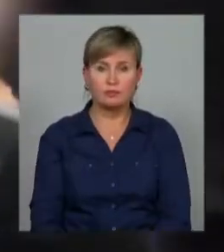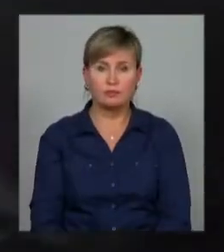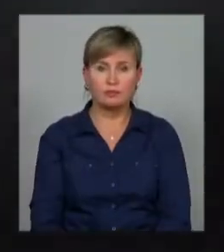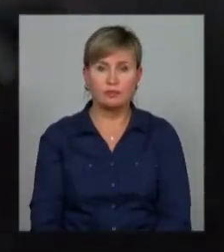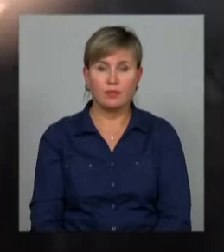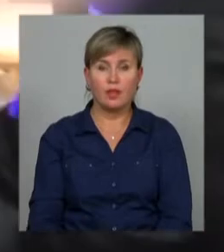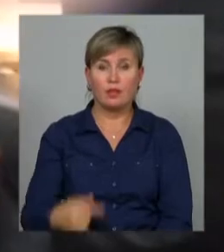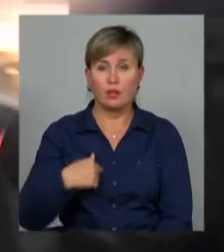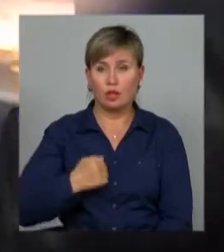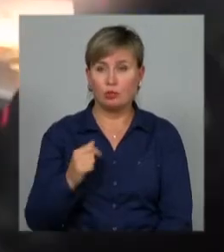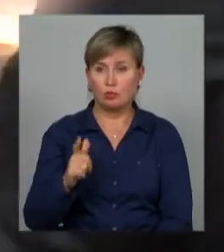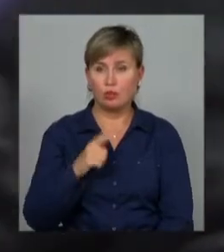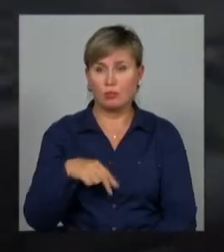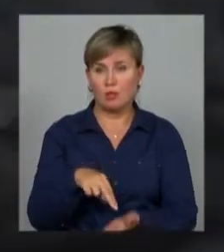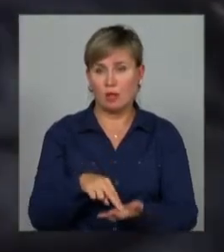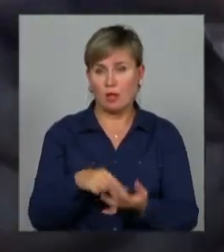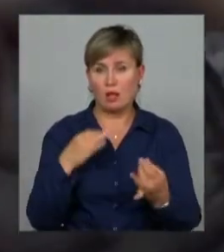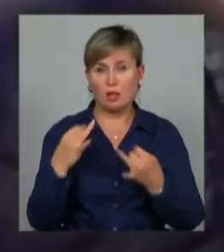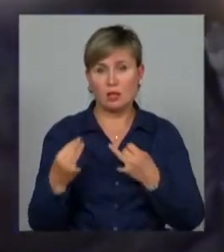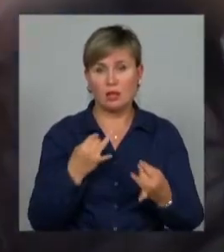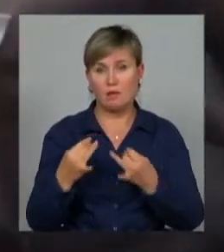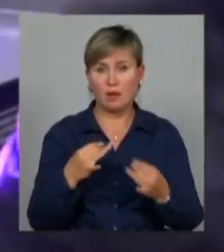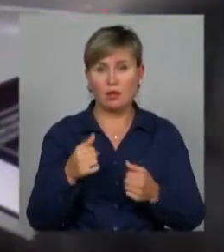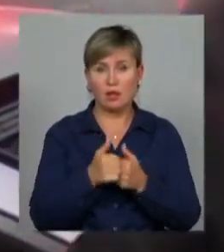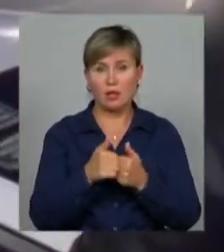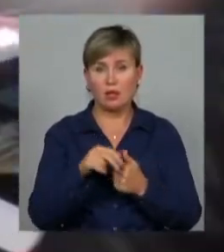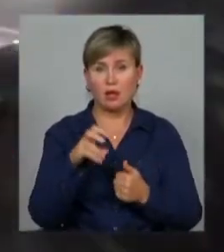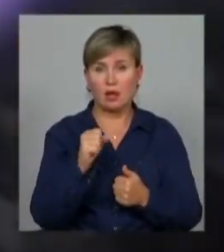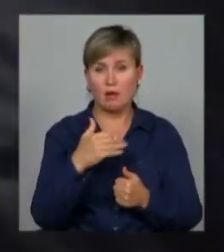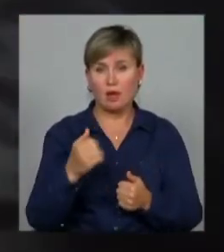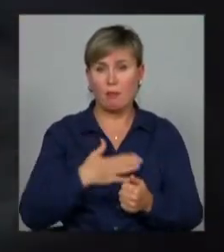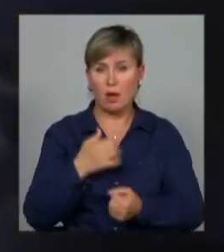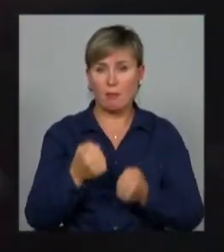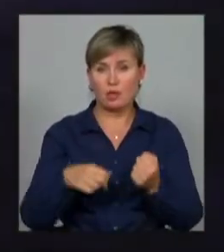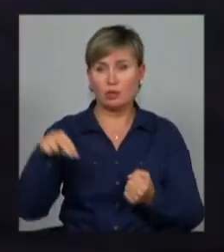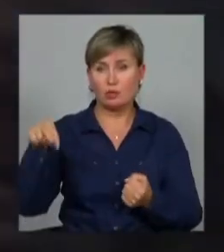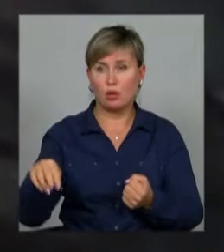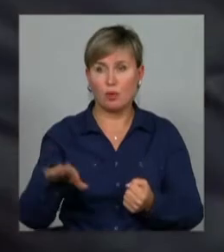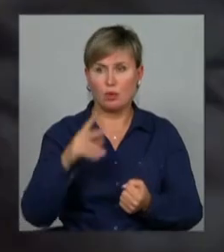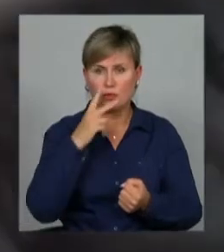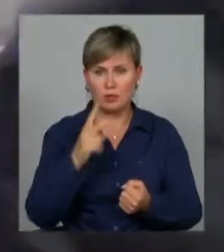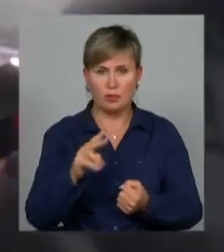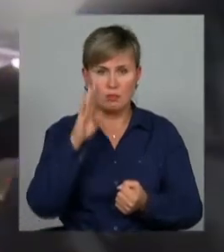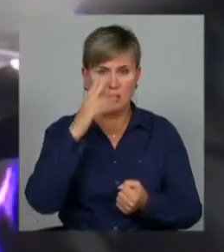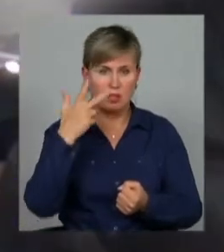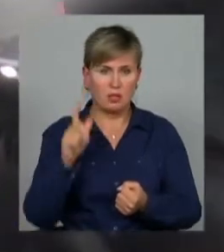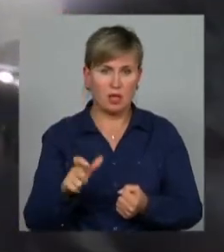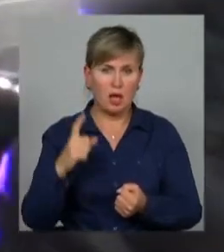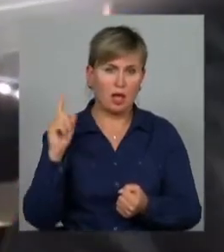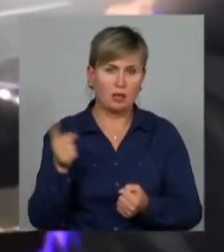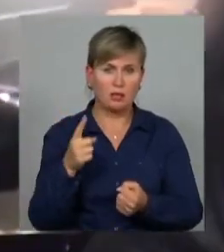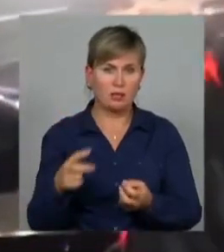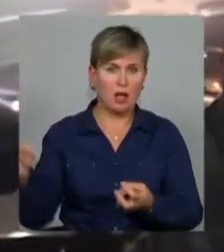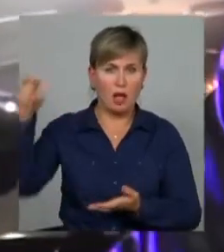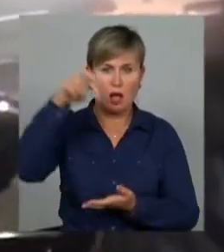Мы с друзьями стояли и разговаривали возле кафе. Моя машина стояла тут. Потом мы увидели троих парней. Один из них залез